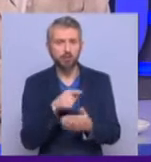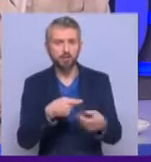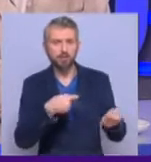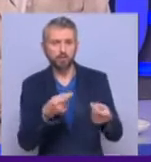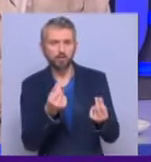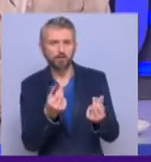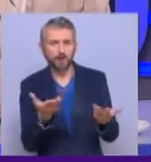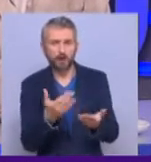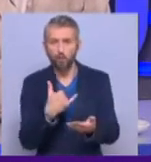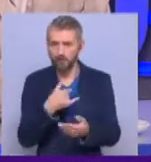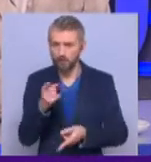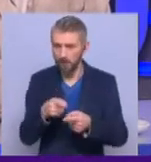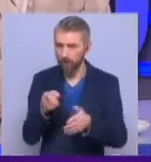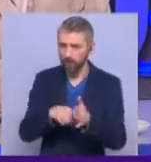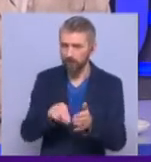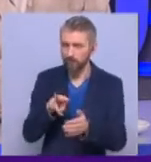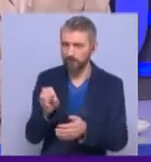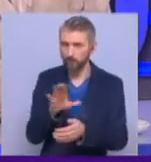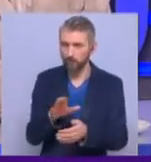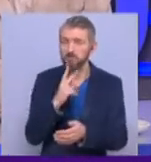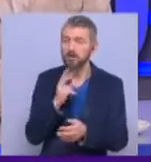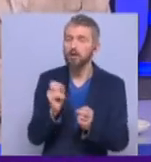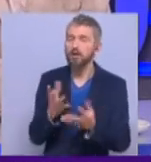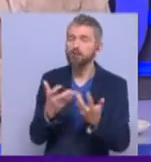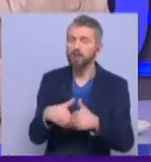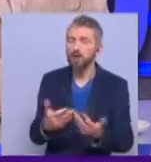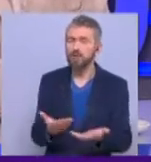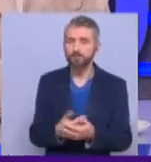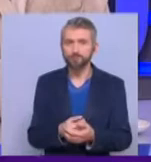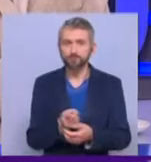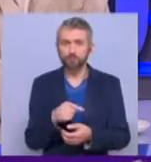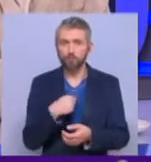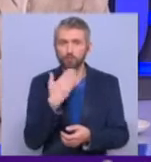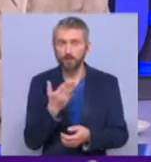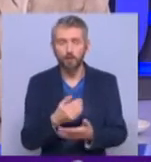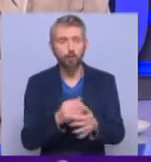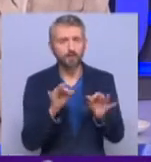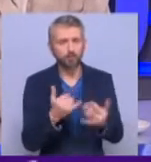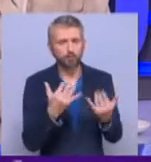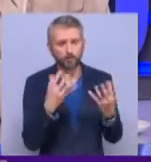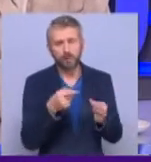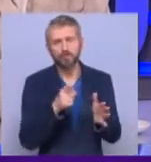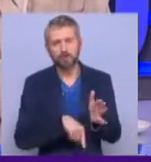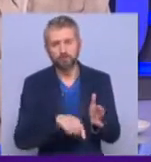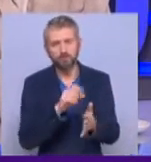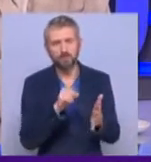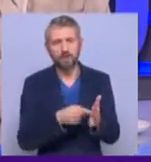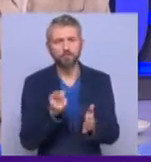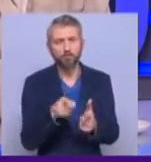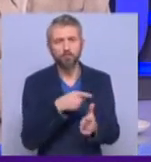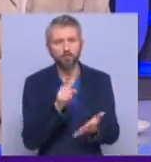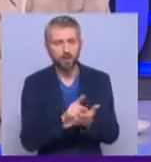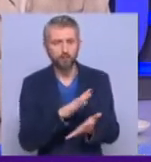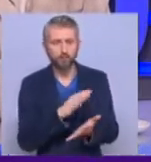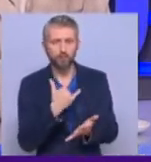ціна якась є. А в нас він реально дешевше, ніж в Європі? Смотря як считати. Ну, я думаю, об'єктивно, на сьогоднішній день він дешевший. Питання в тому, чи він має бути в